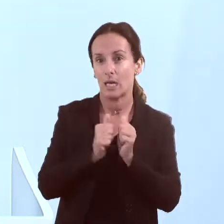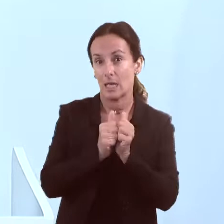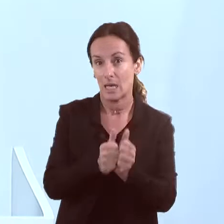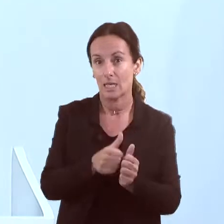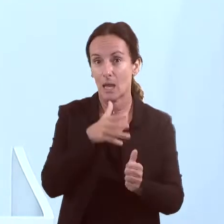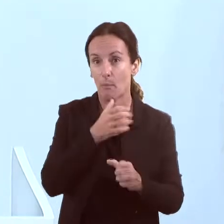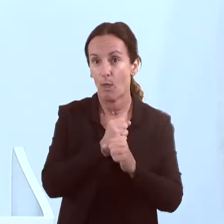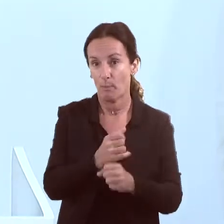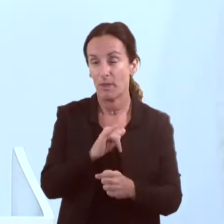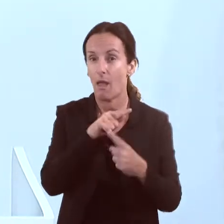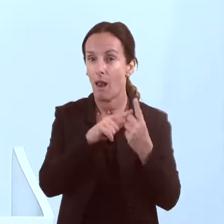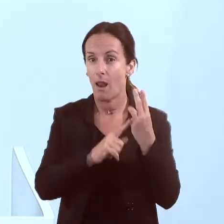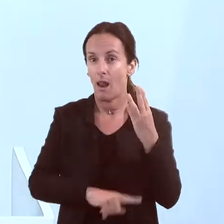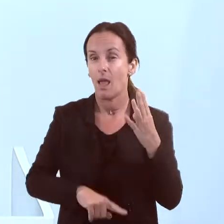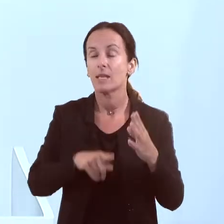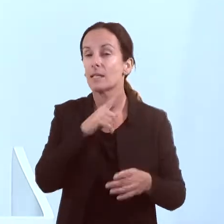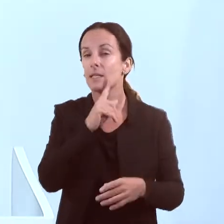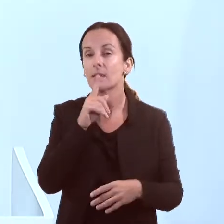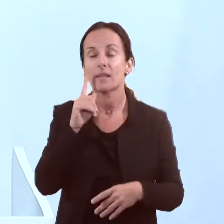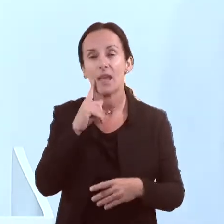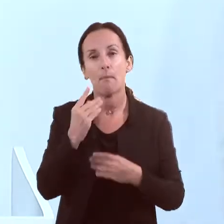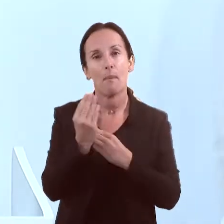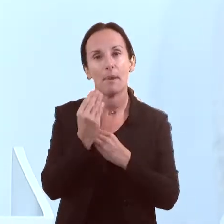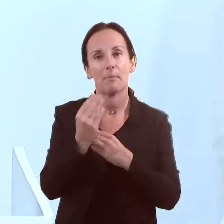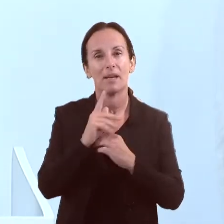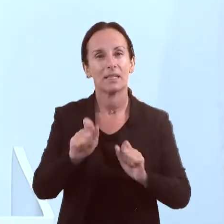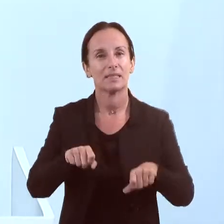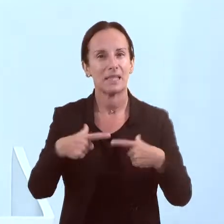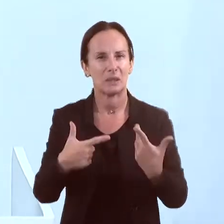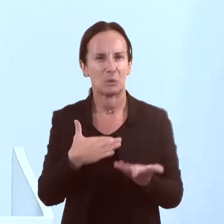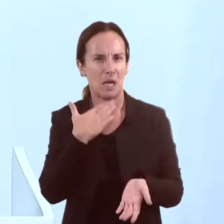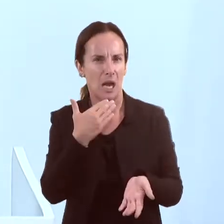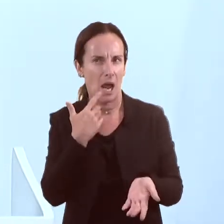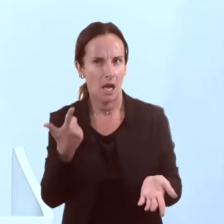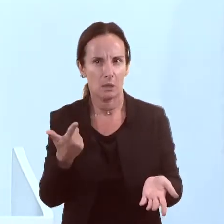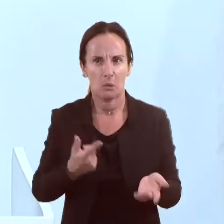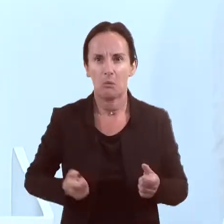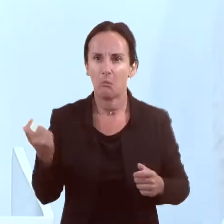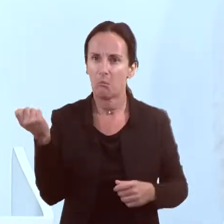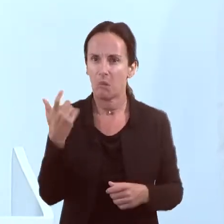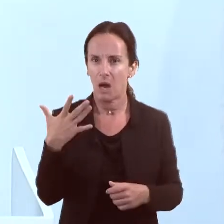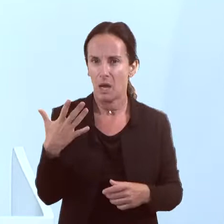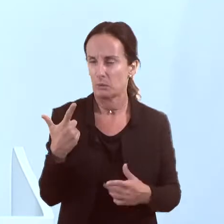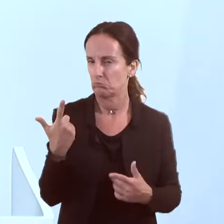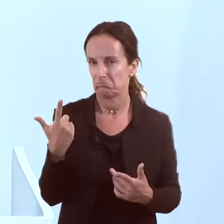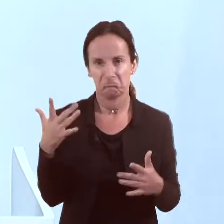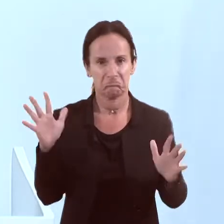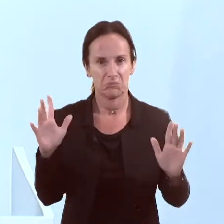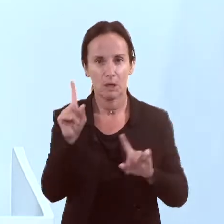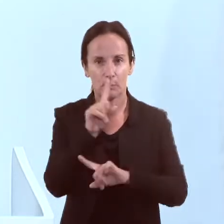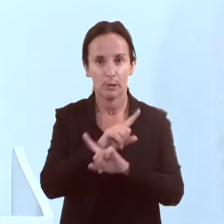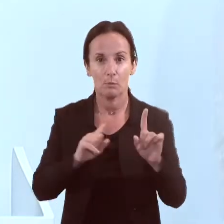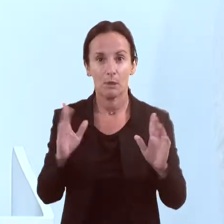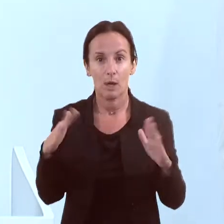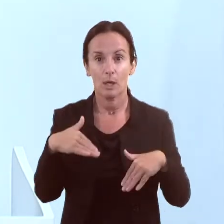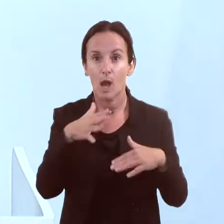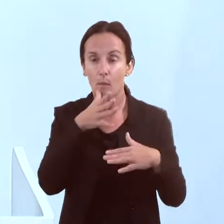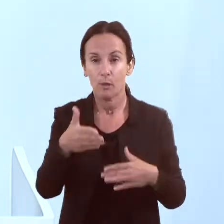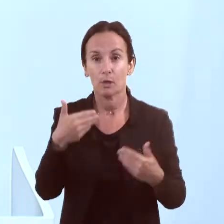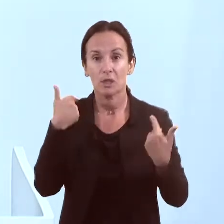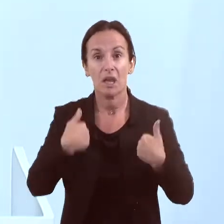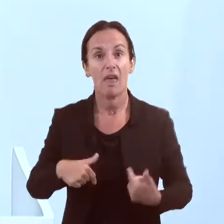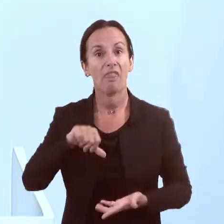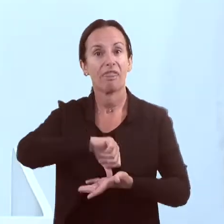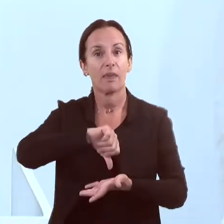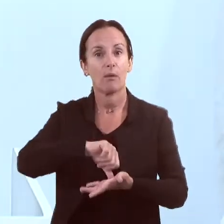es consideren prestacions naturals i no es discuteixen els costos si accedeix per la condició de ciutadania. En canvi,